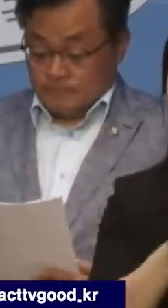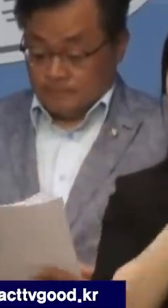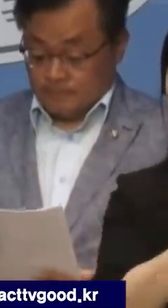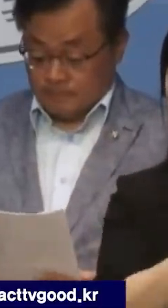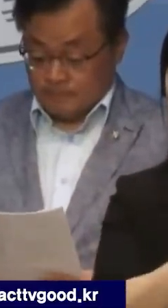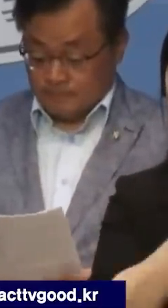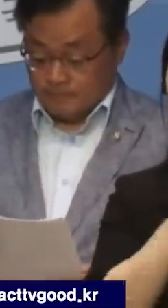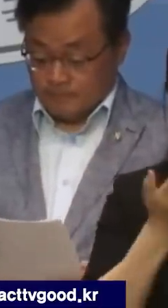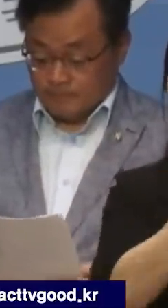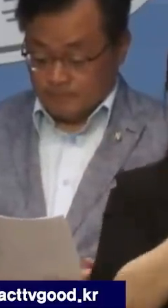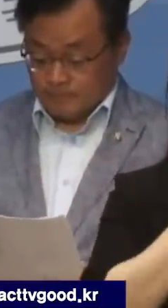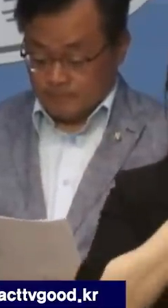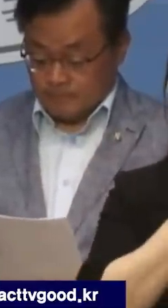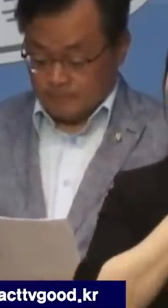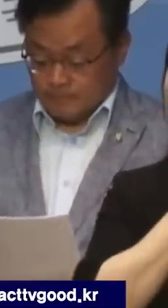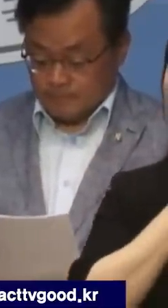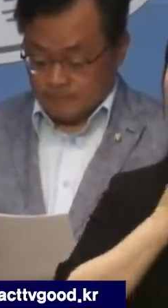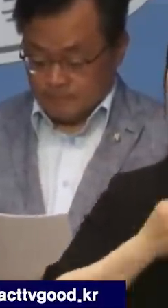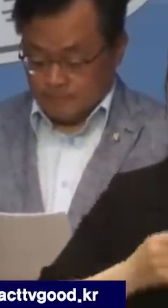말씀드리고 싶습니다.